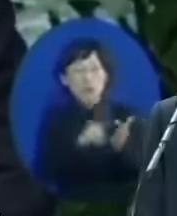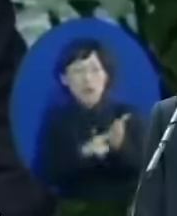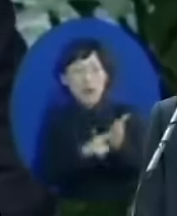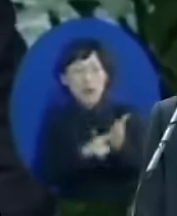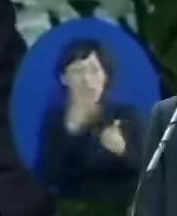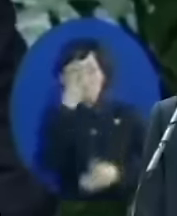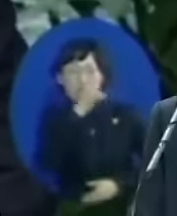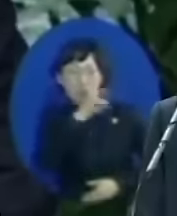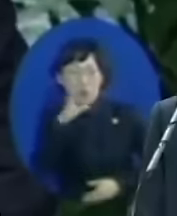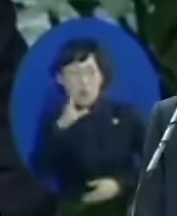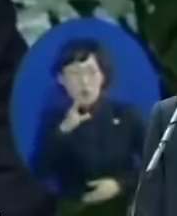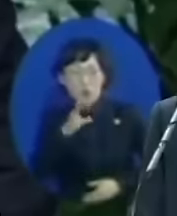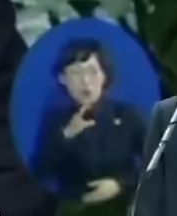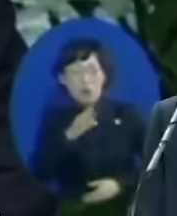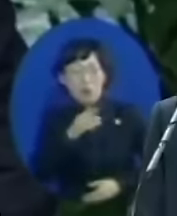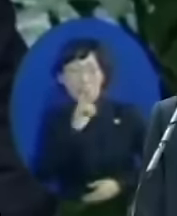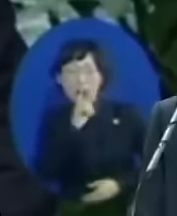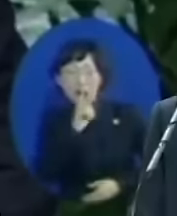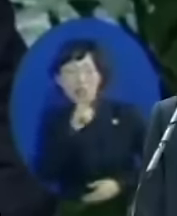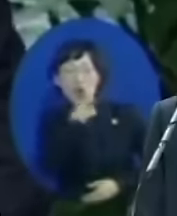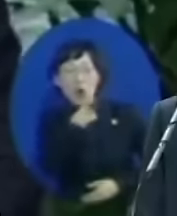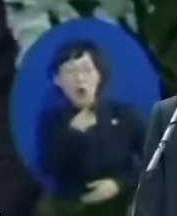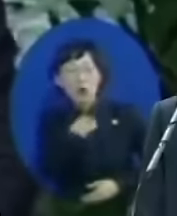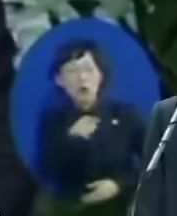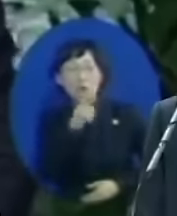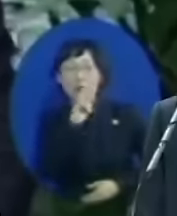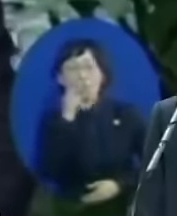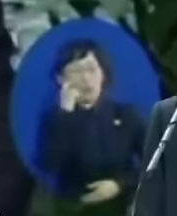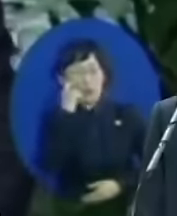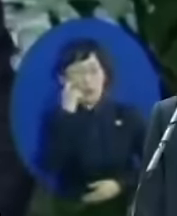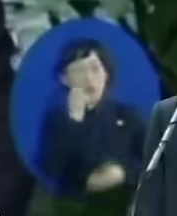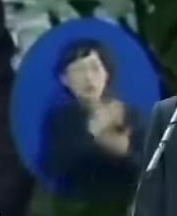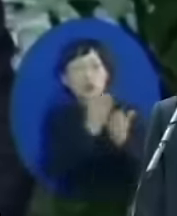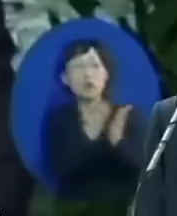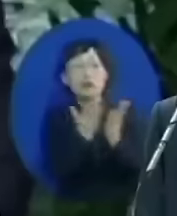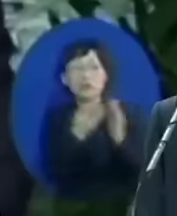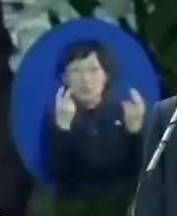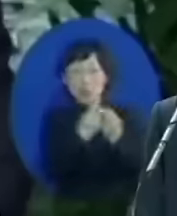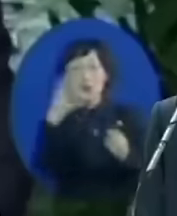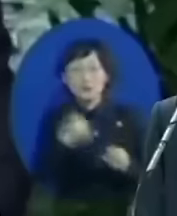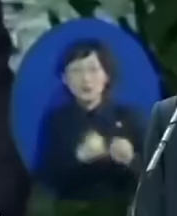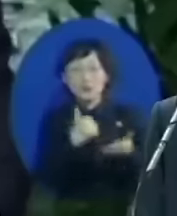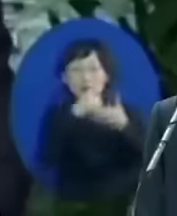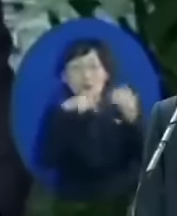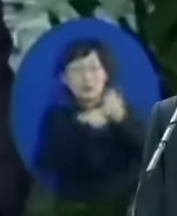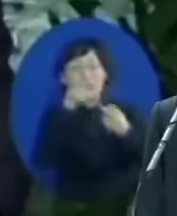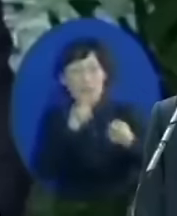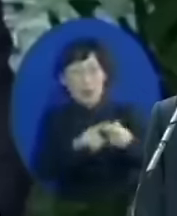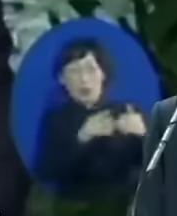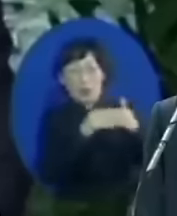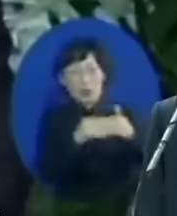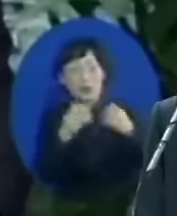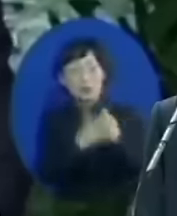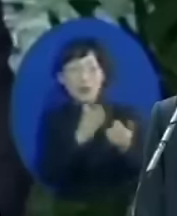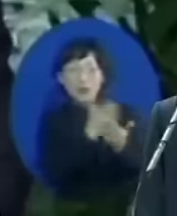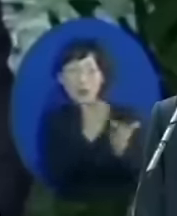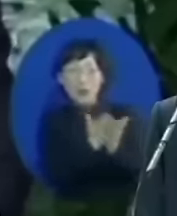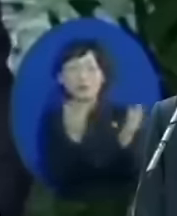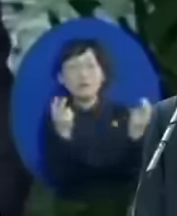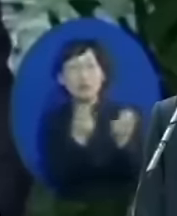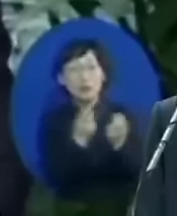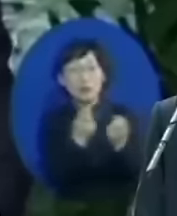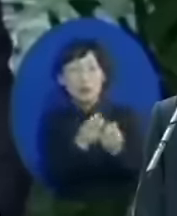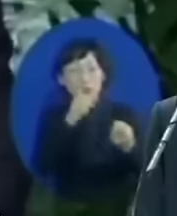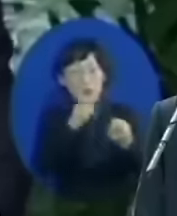방법으로 하라 저 방법으로 하라고 말할 수 없기 때문인 것입니다. 여러 가지 방법으로 주님 뜻대로 인도하시는데 그 여러 가지 방법을